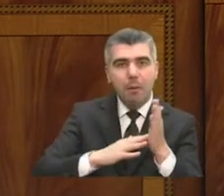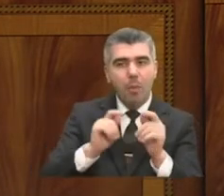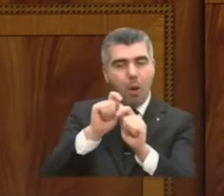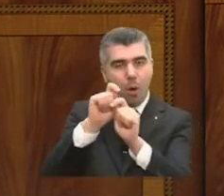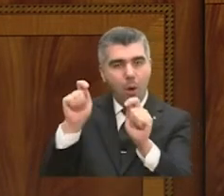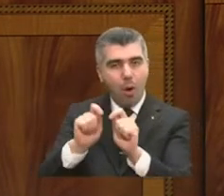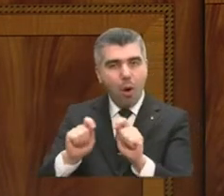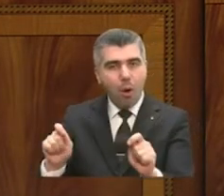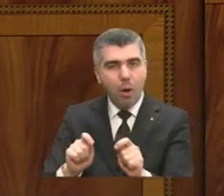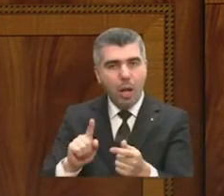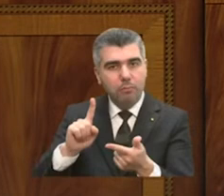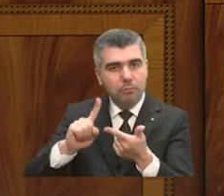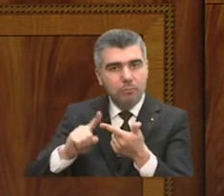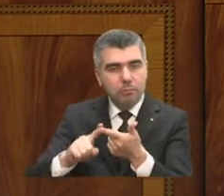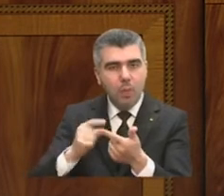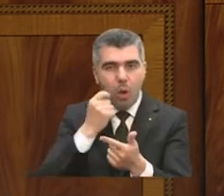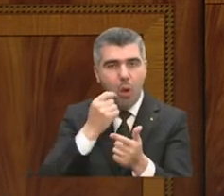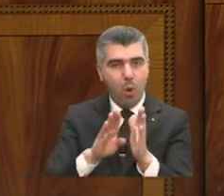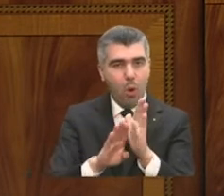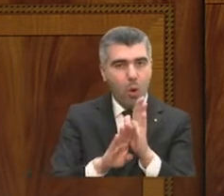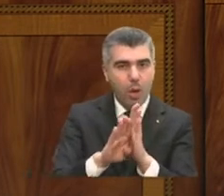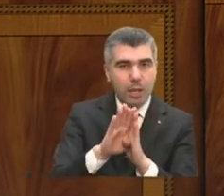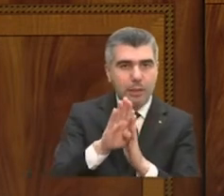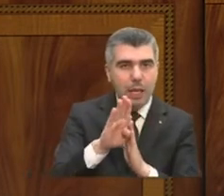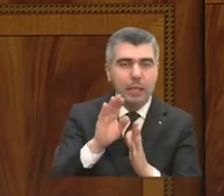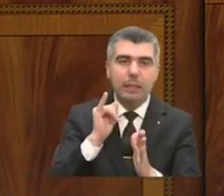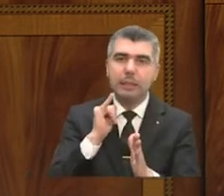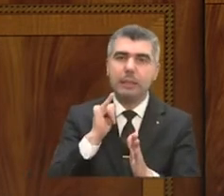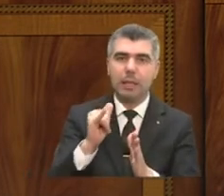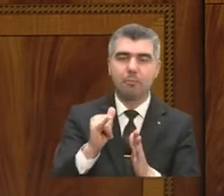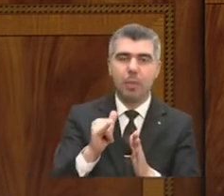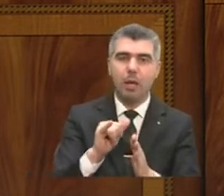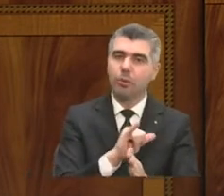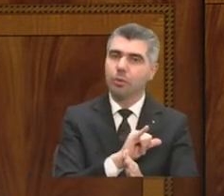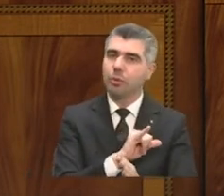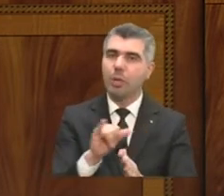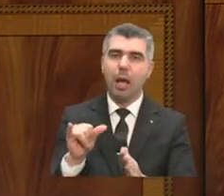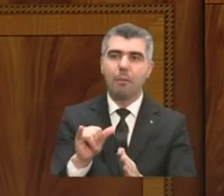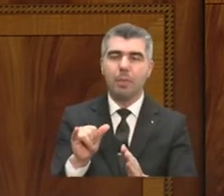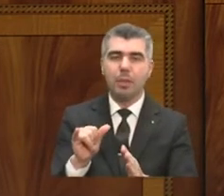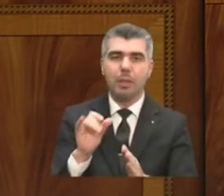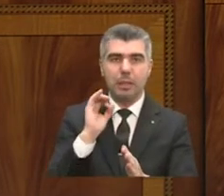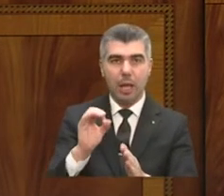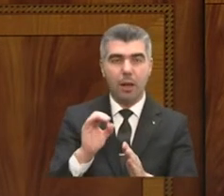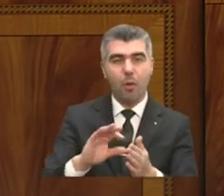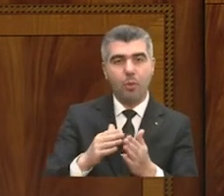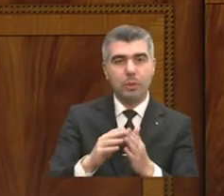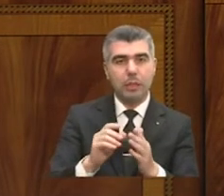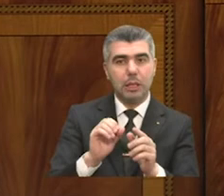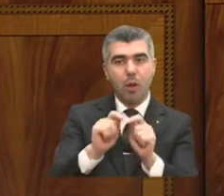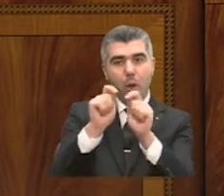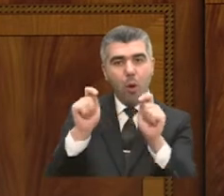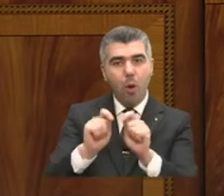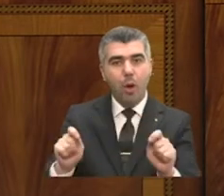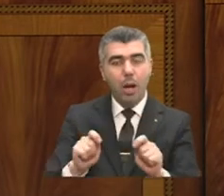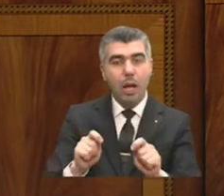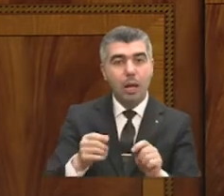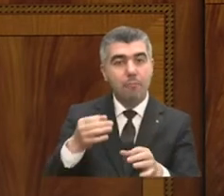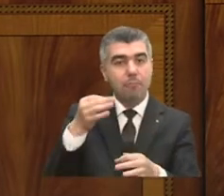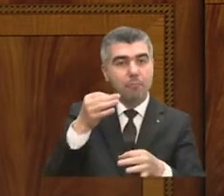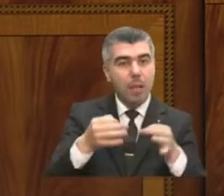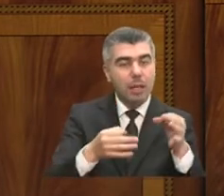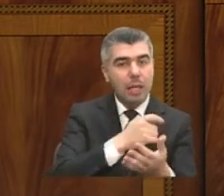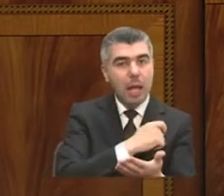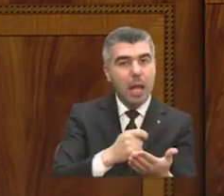l'accord agricole et de la pêche. Donc nous ne allons absolument pas accepter de